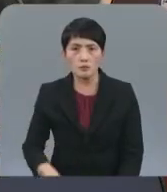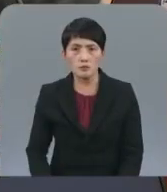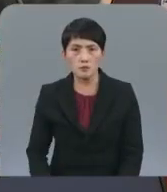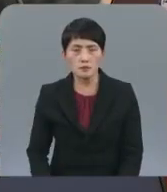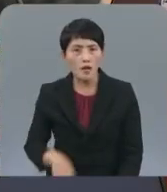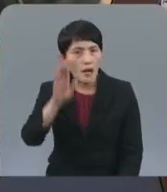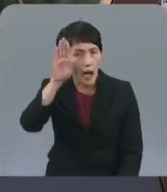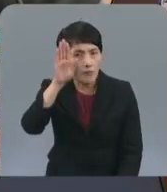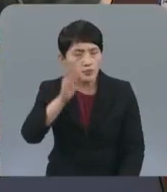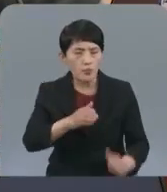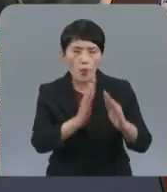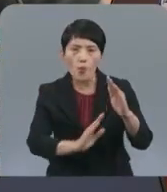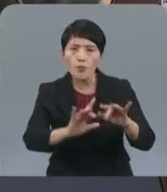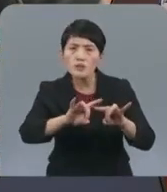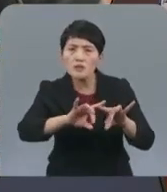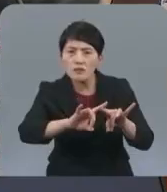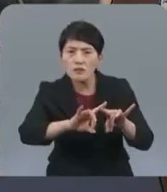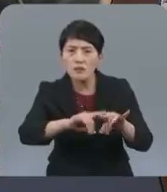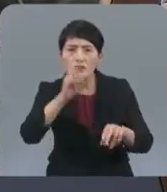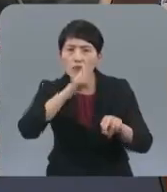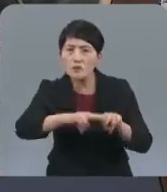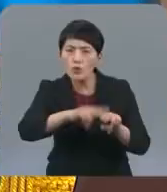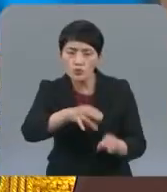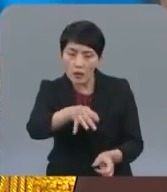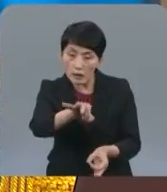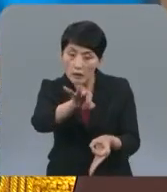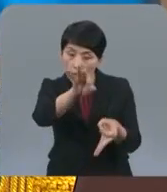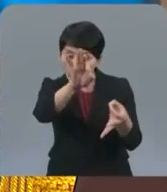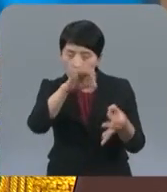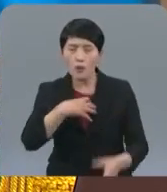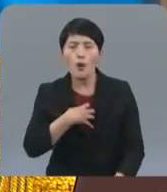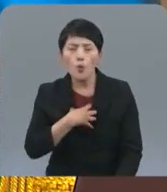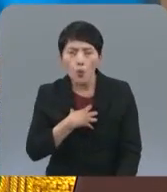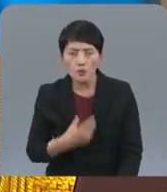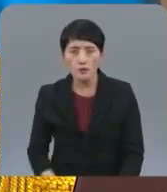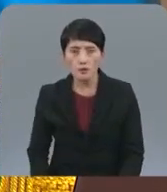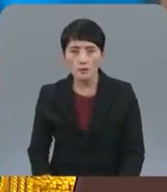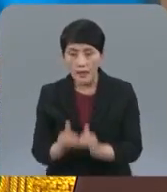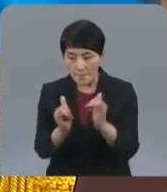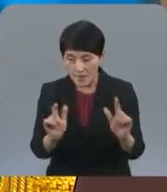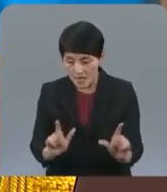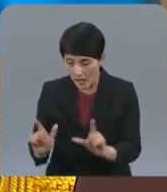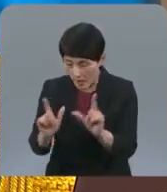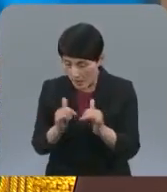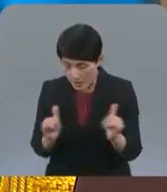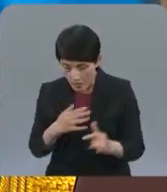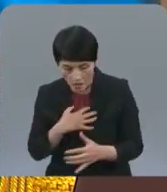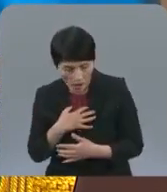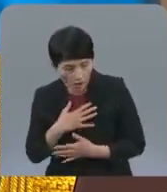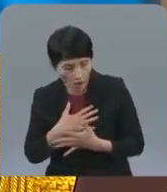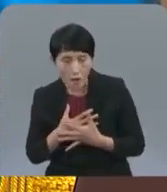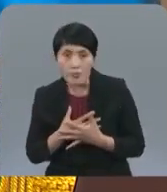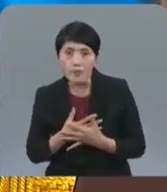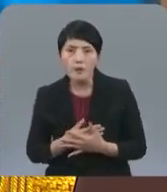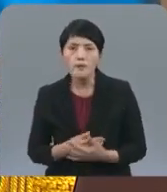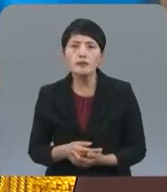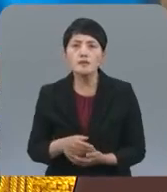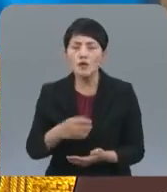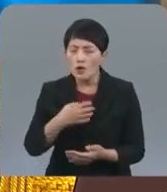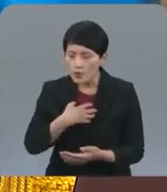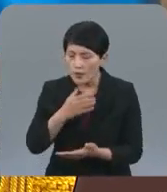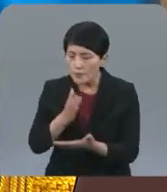Израилю на этом фоне велика вероятность расширения конфликта на весь регион Ближнего Востока